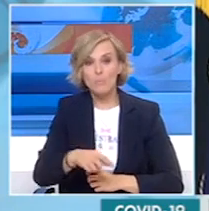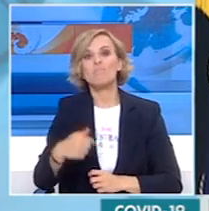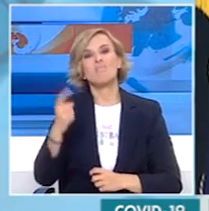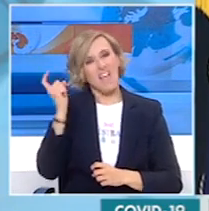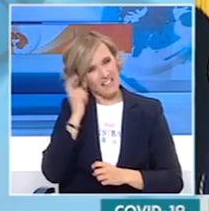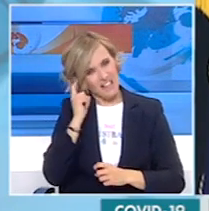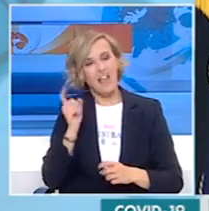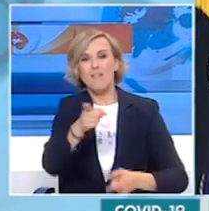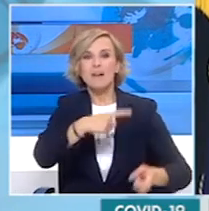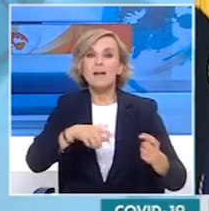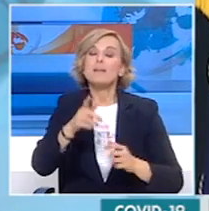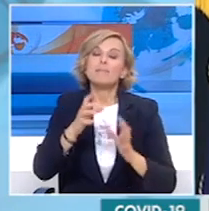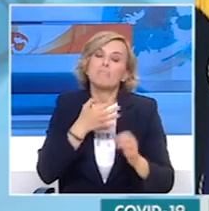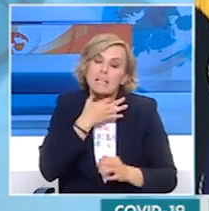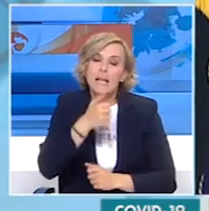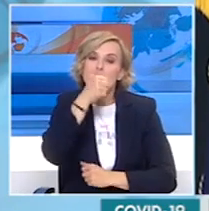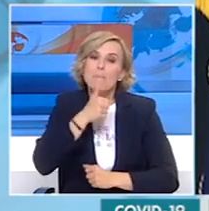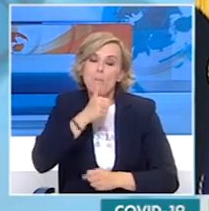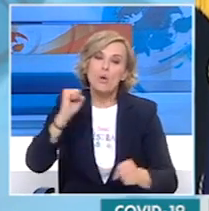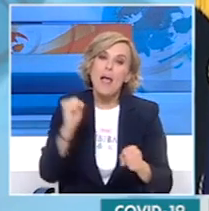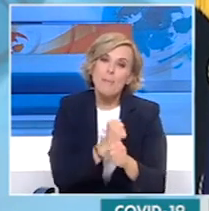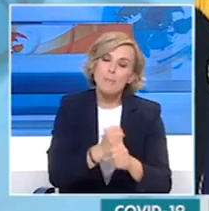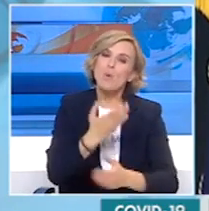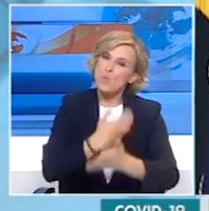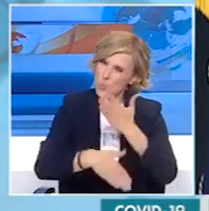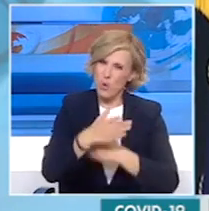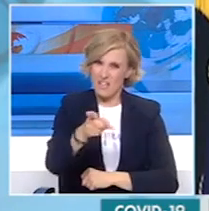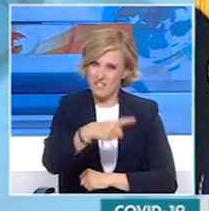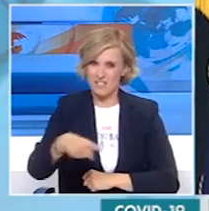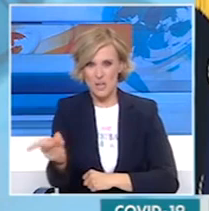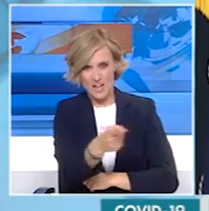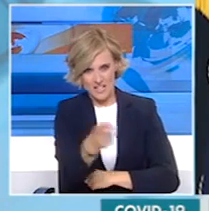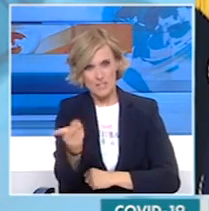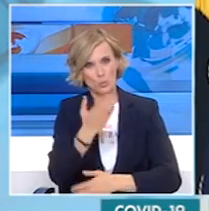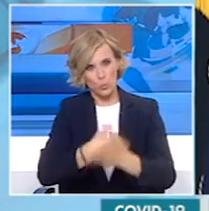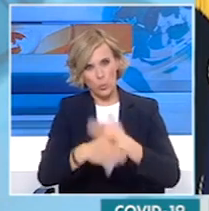κουραζόμαστε. Αλλά χρειάζεται υπομονή και χρειάζεται επιμονή στο στόχο. Έχουμε ακόμη δρόμο